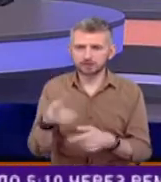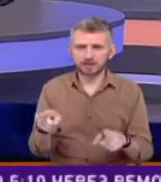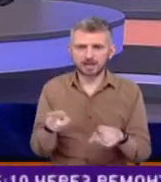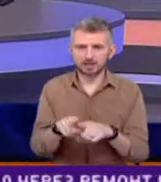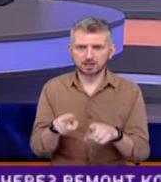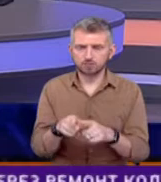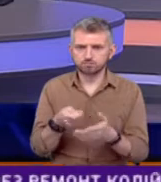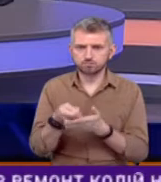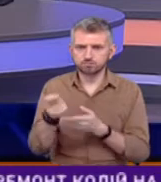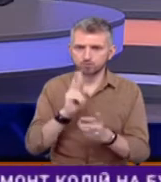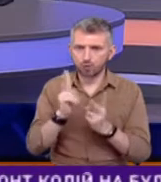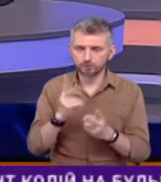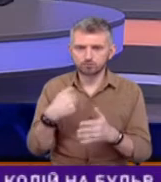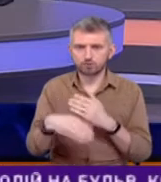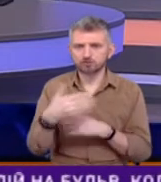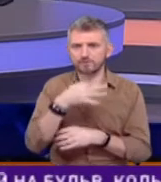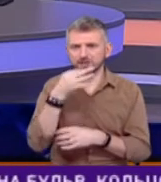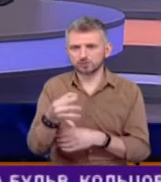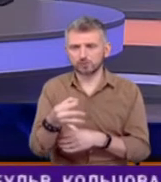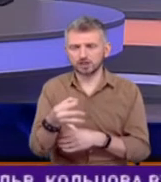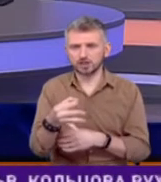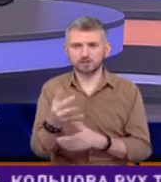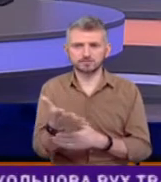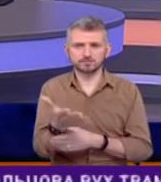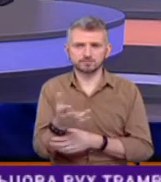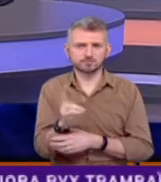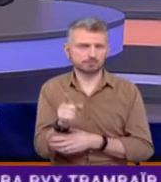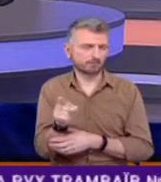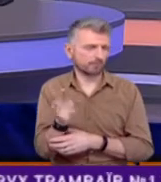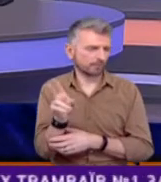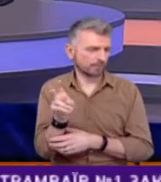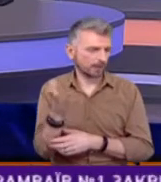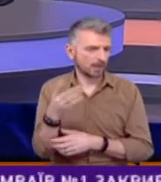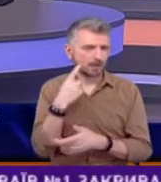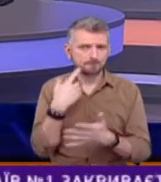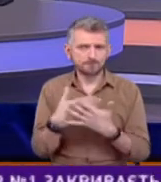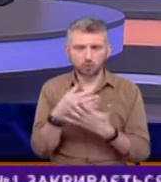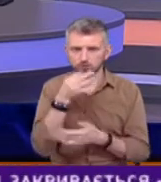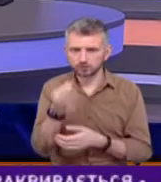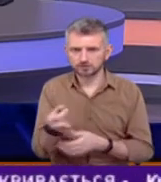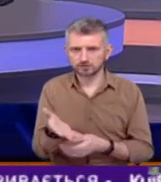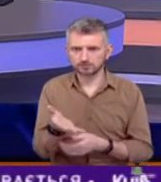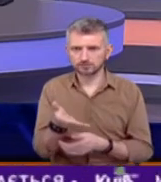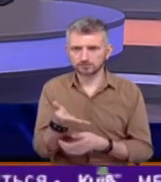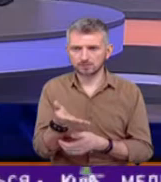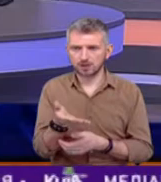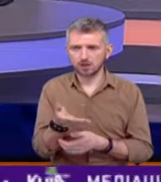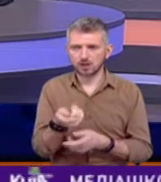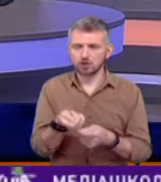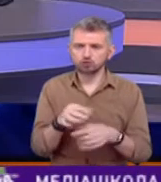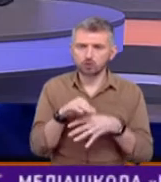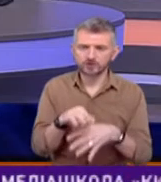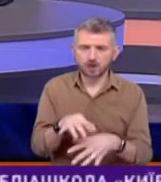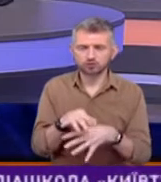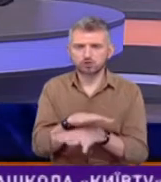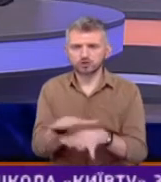от позовів, бо вже ви висловили там, як воно називається, підозру, дотягнуть, не дотягнуть, це